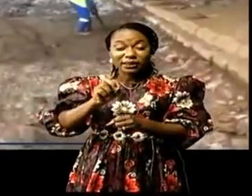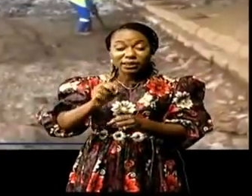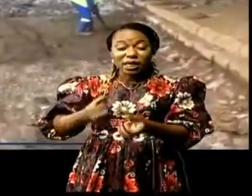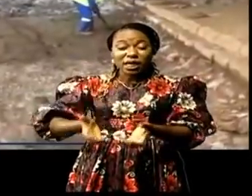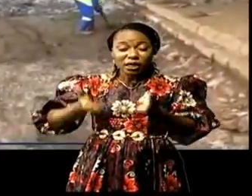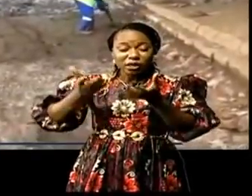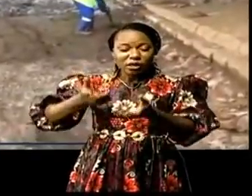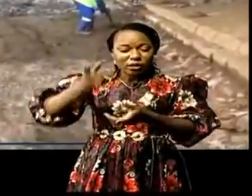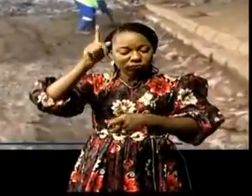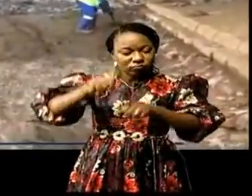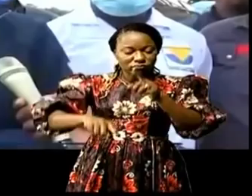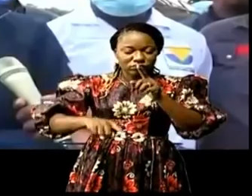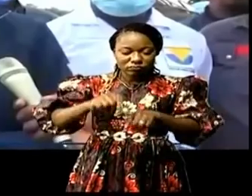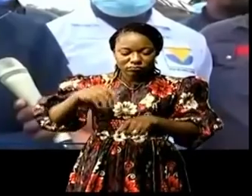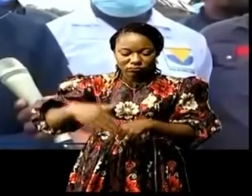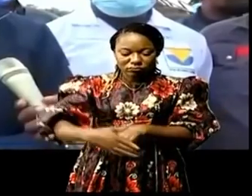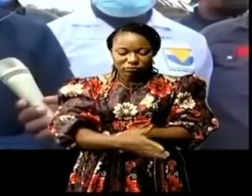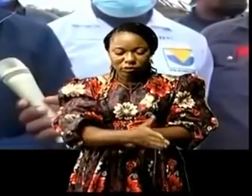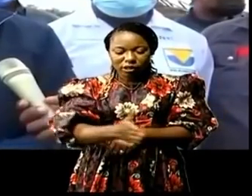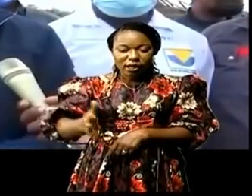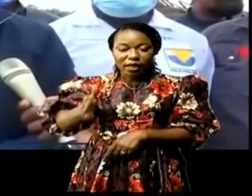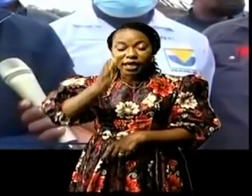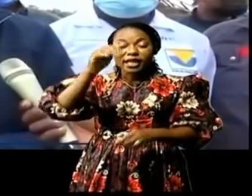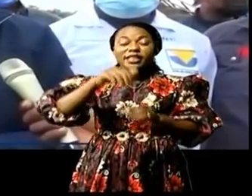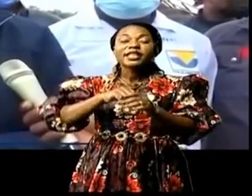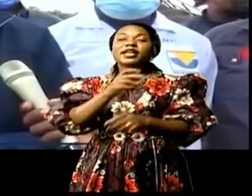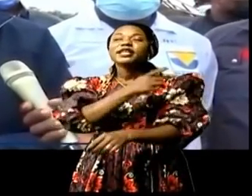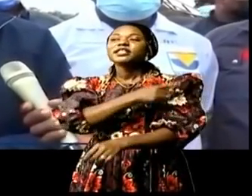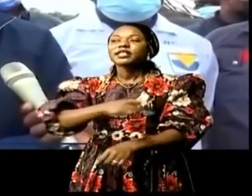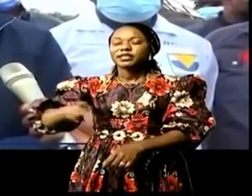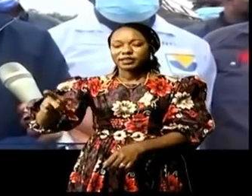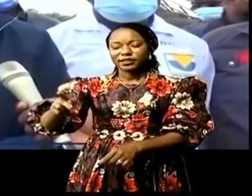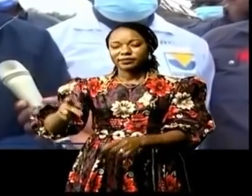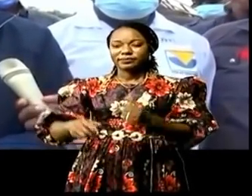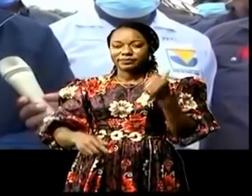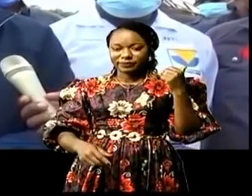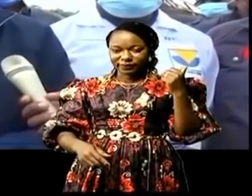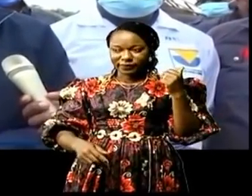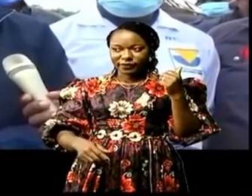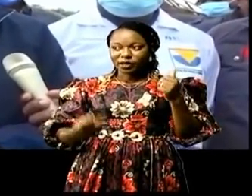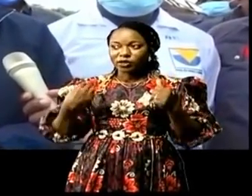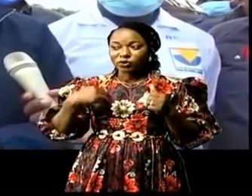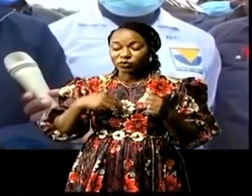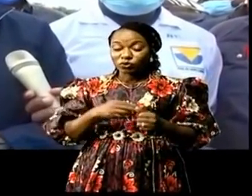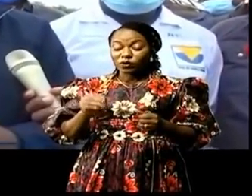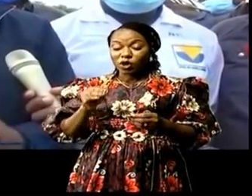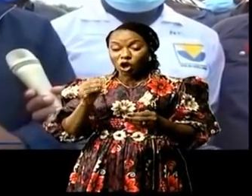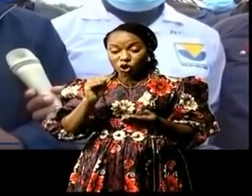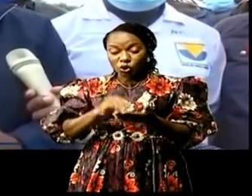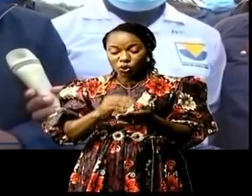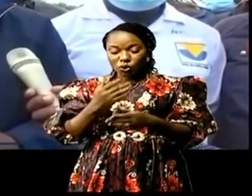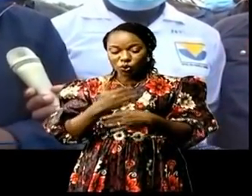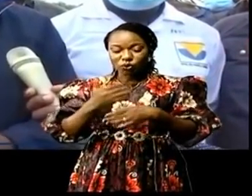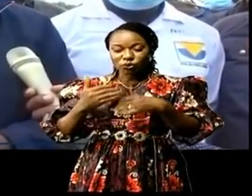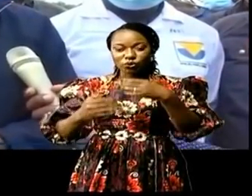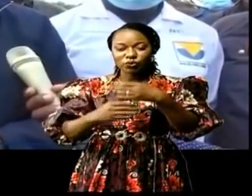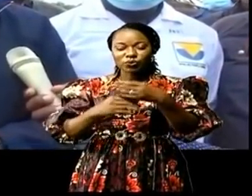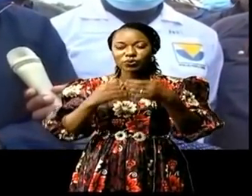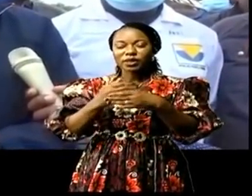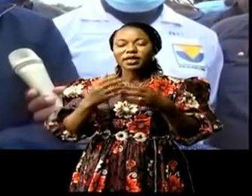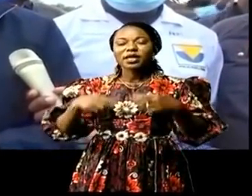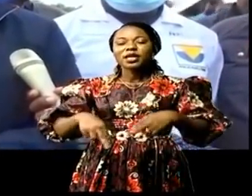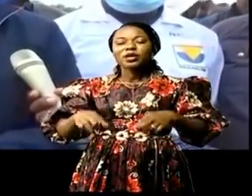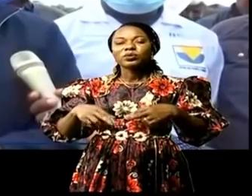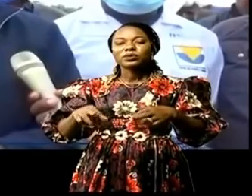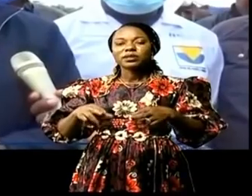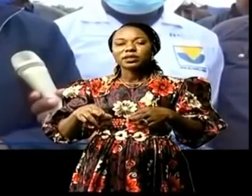au centre-ville de Likasi. Il aurait bien de construire aussi une route de contournement. C'est une route de plus ou moins 27 km que